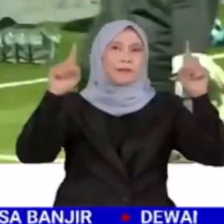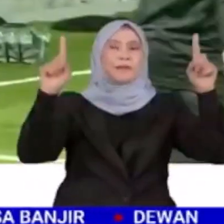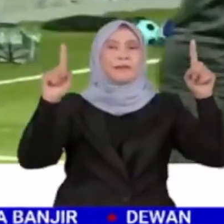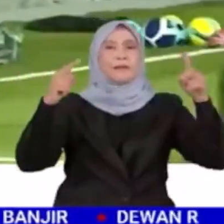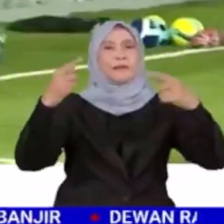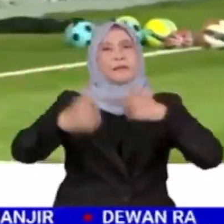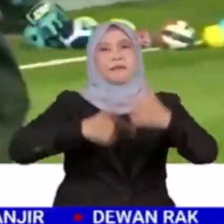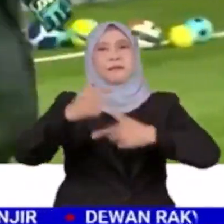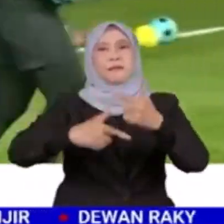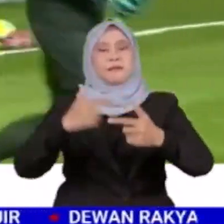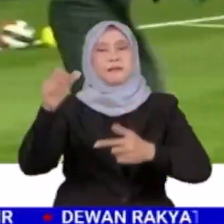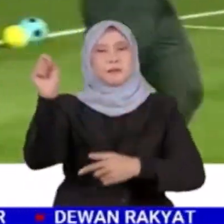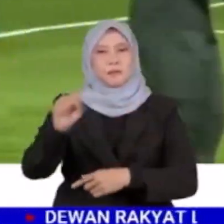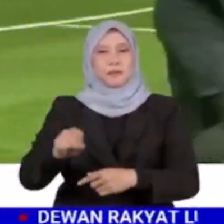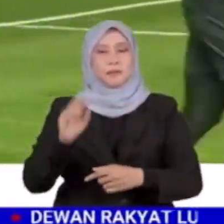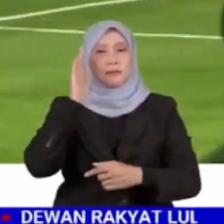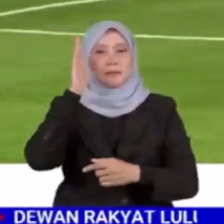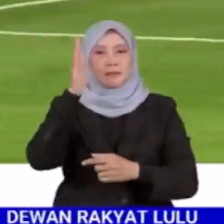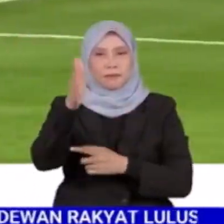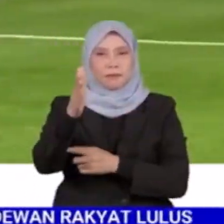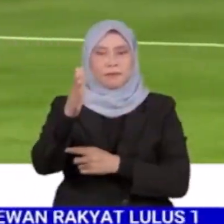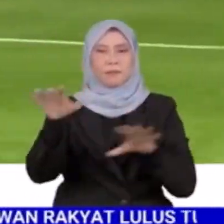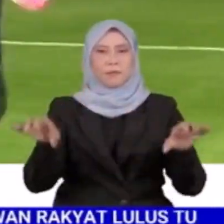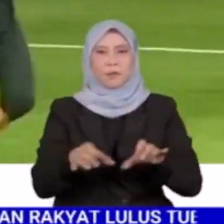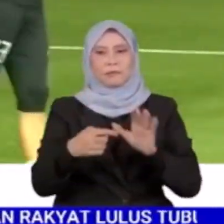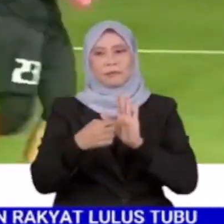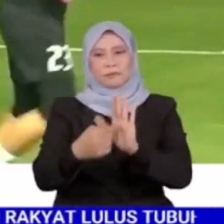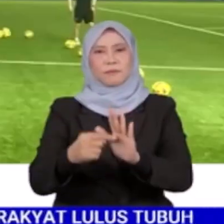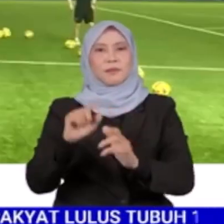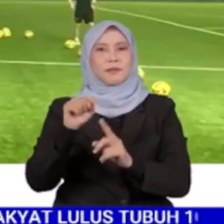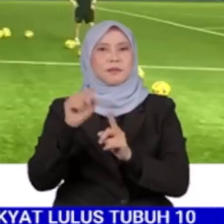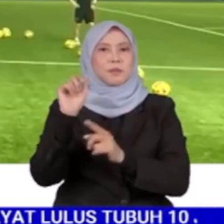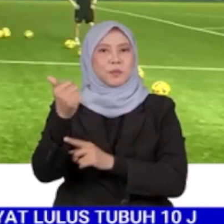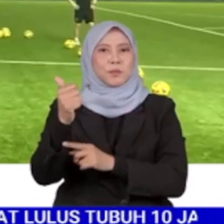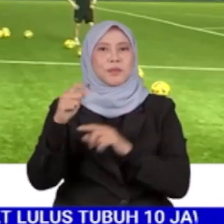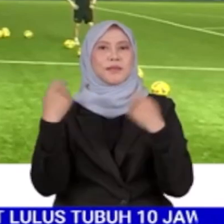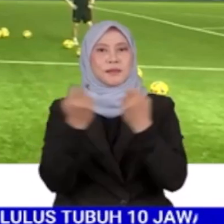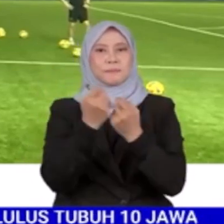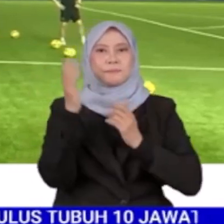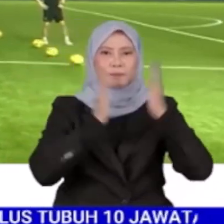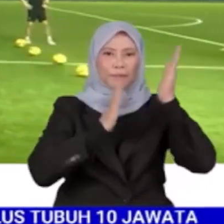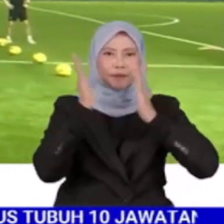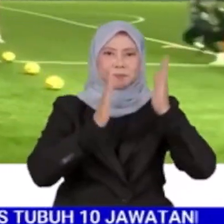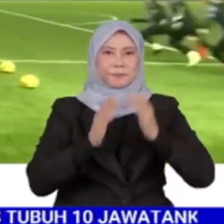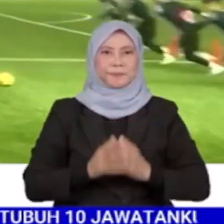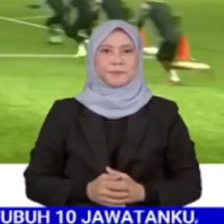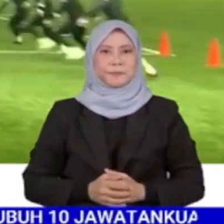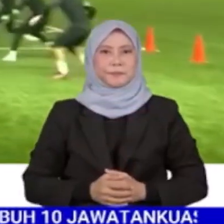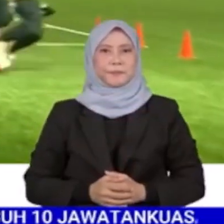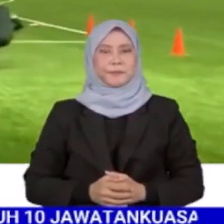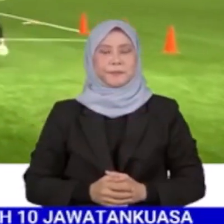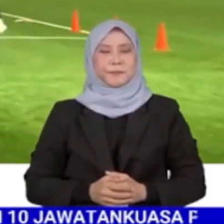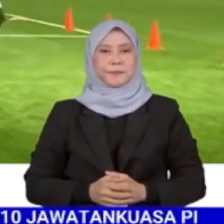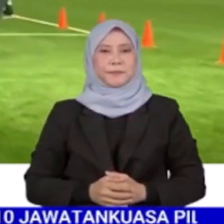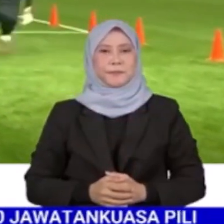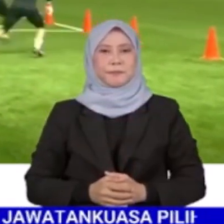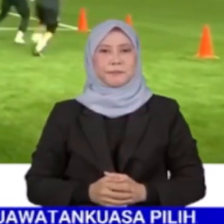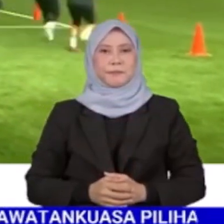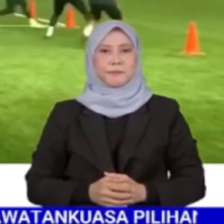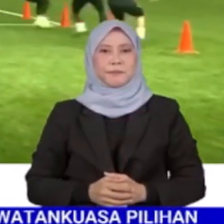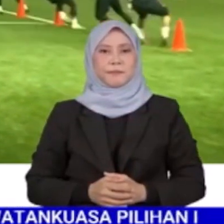dalam saingan Liga Super musim ini dan bakal membuat penampilan ke-10 bersama skuad kebangsaan.